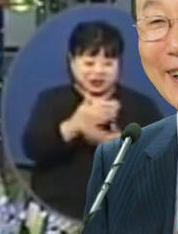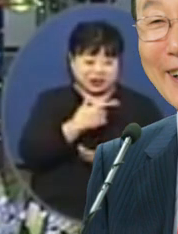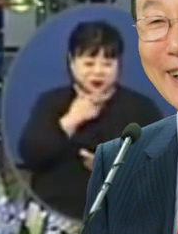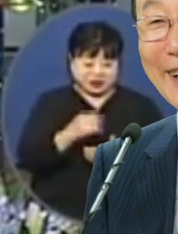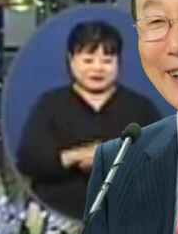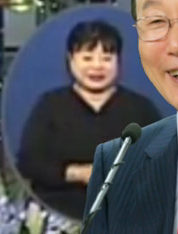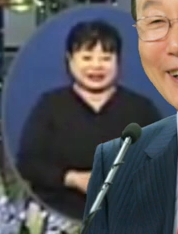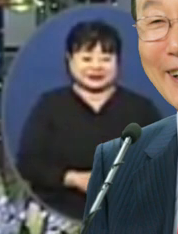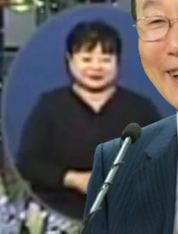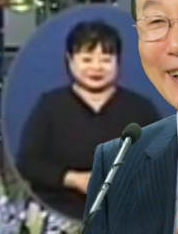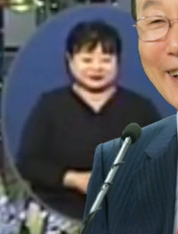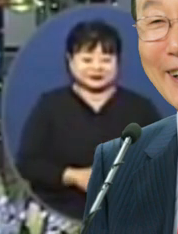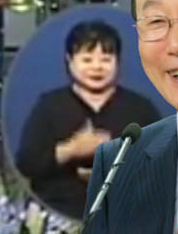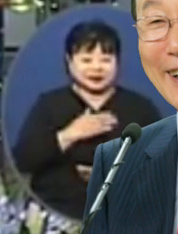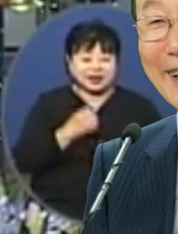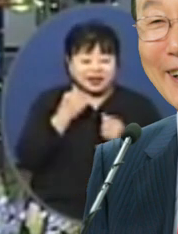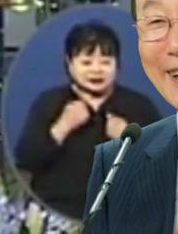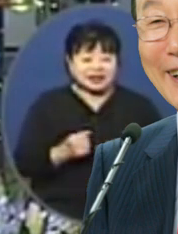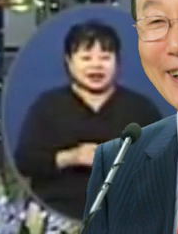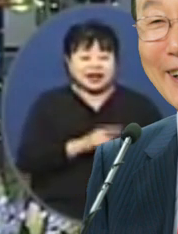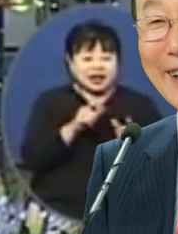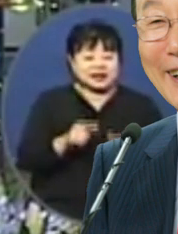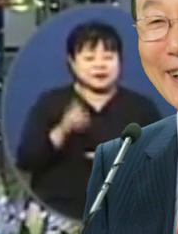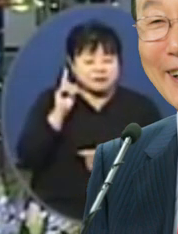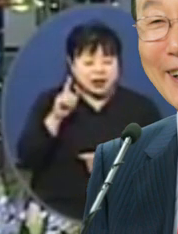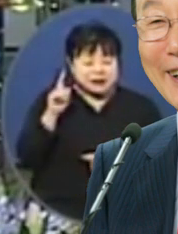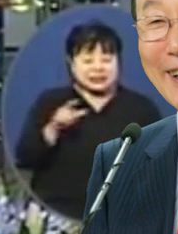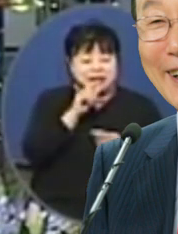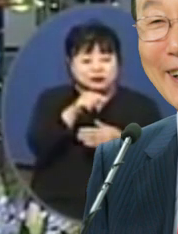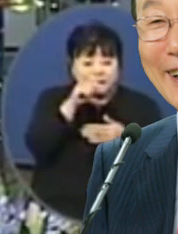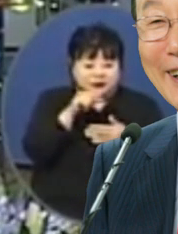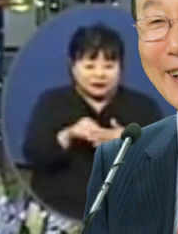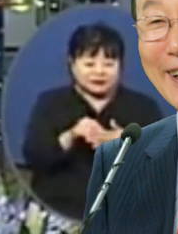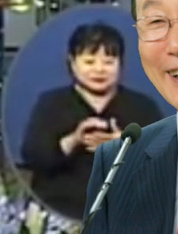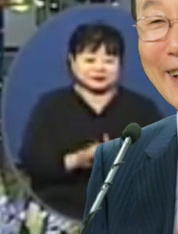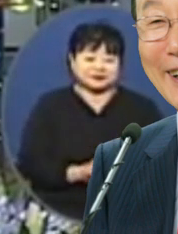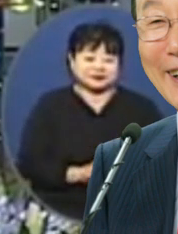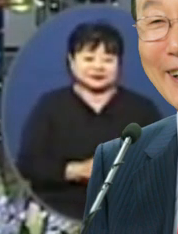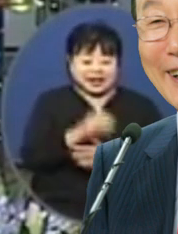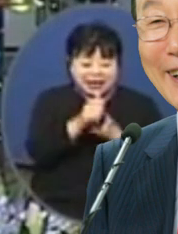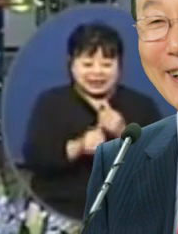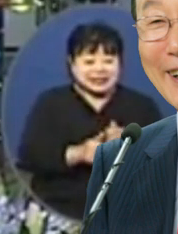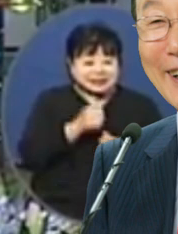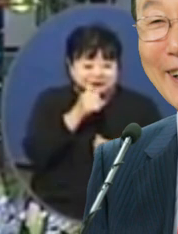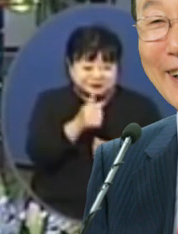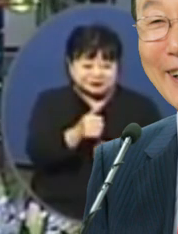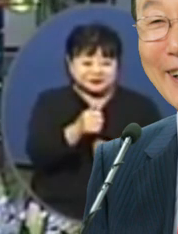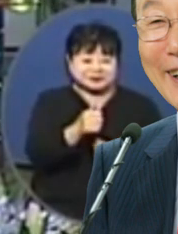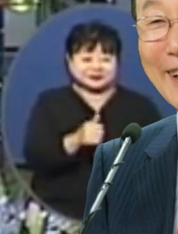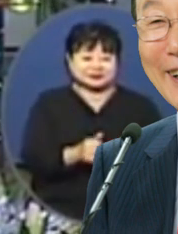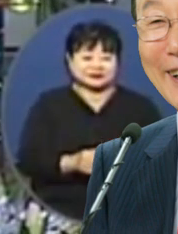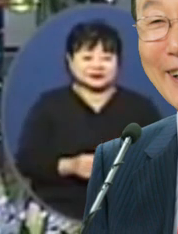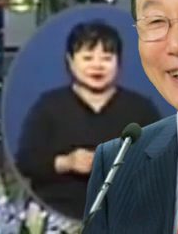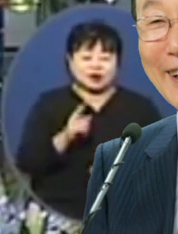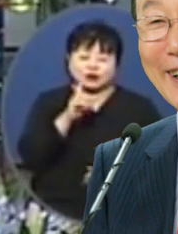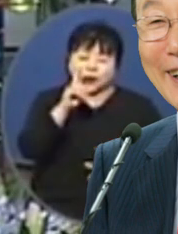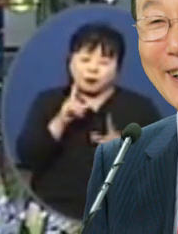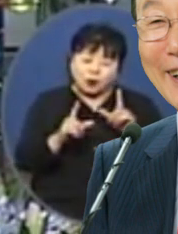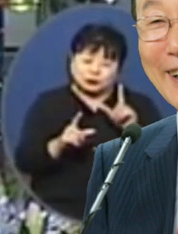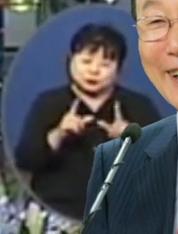나누고자 합니다. 내가 살아가는 매일매일의 삶 속에 하나님이 어떤